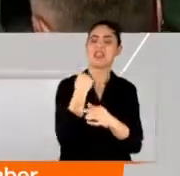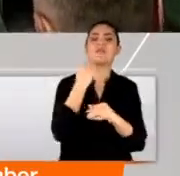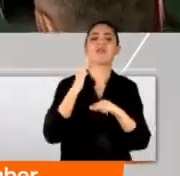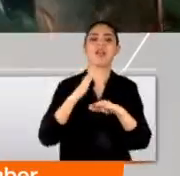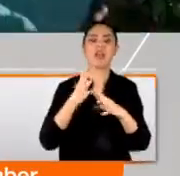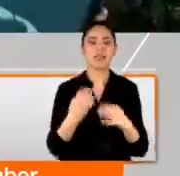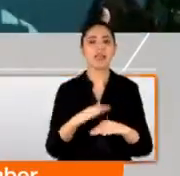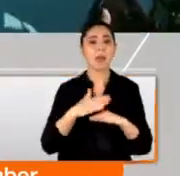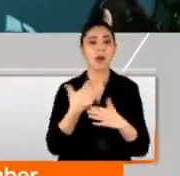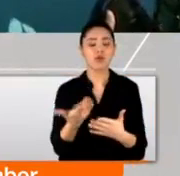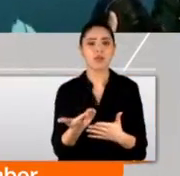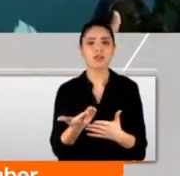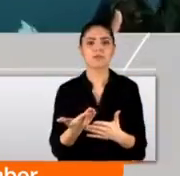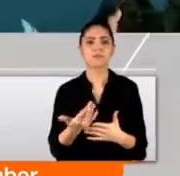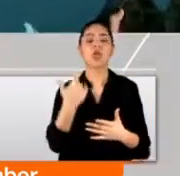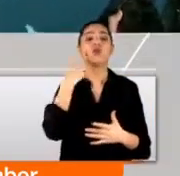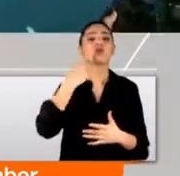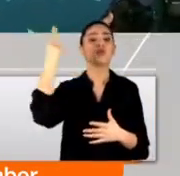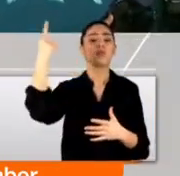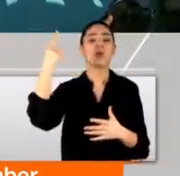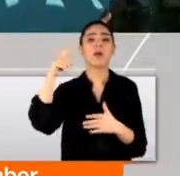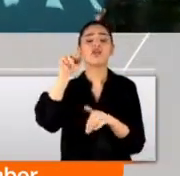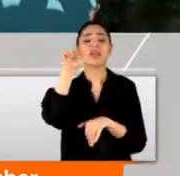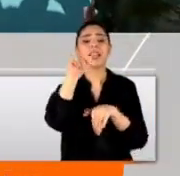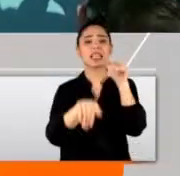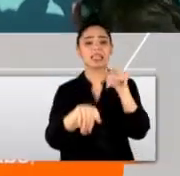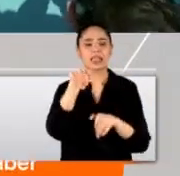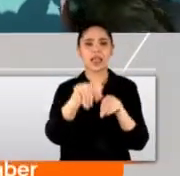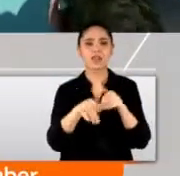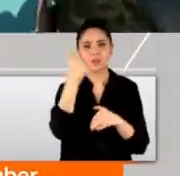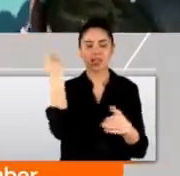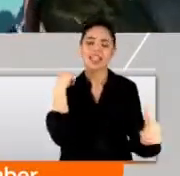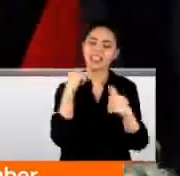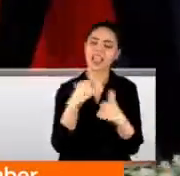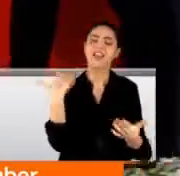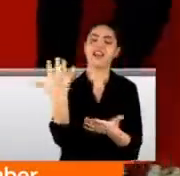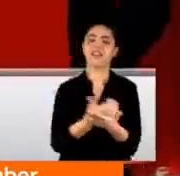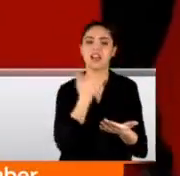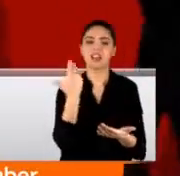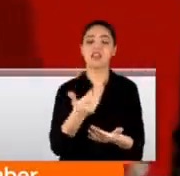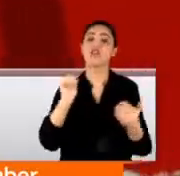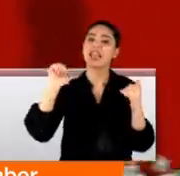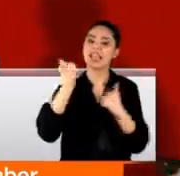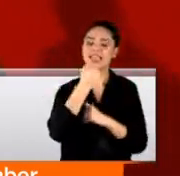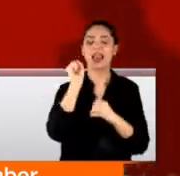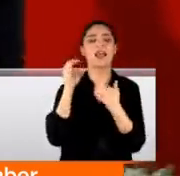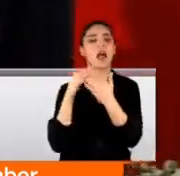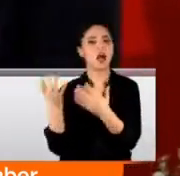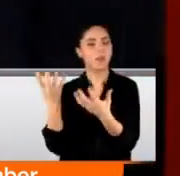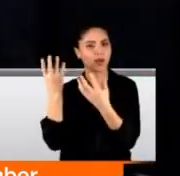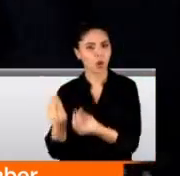edileceğiz. Hem de Cumhurbaşkanlığı seçimini tekrar kazanacağız. Gerek AK Parti